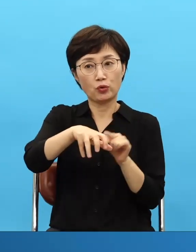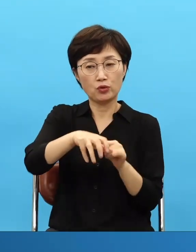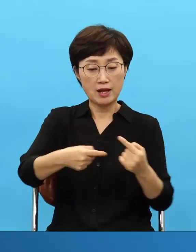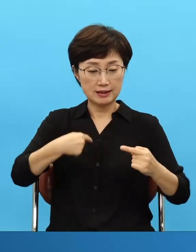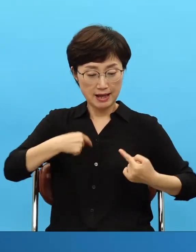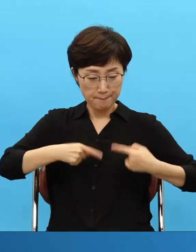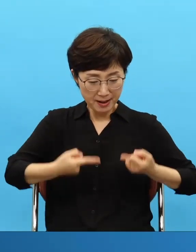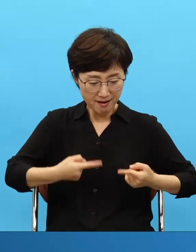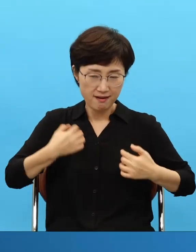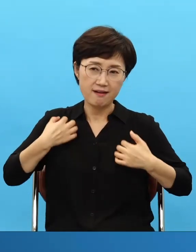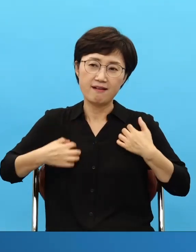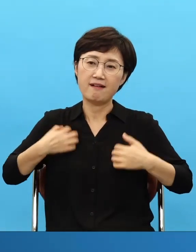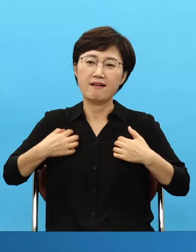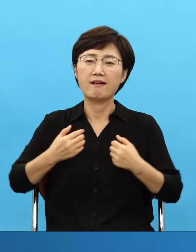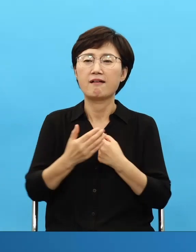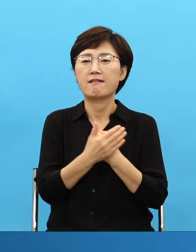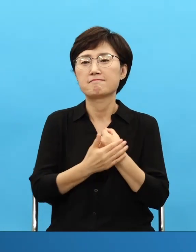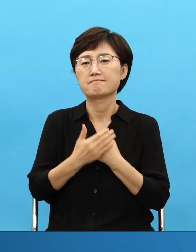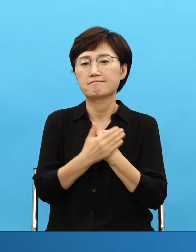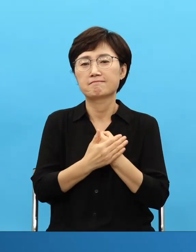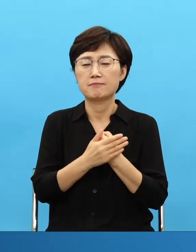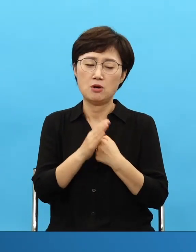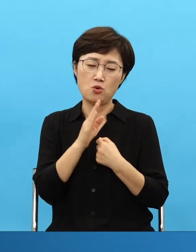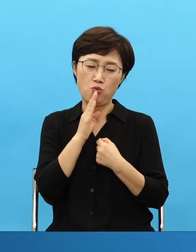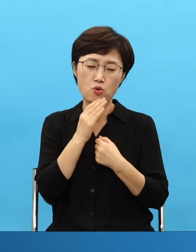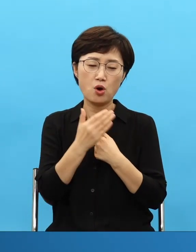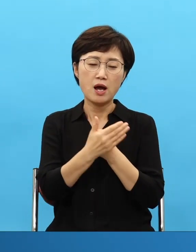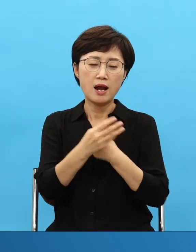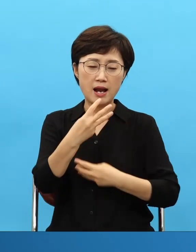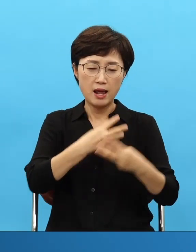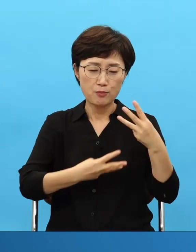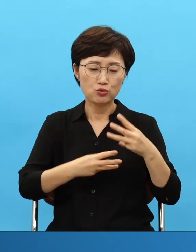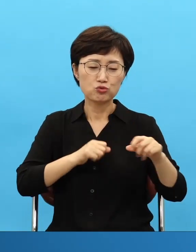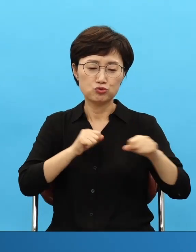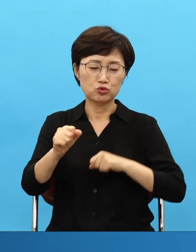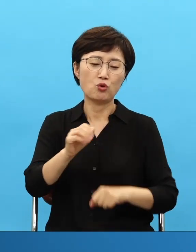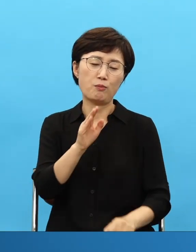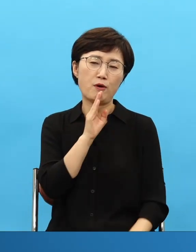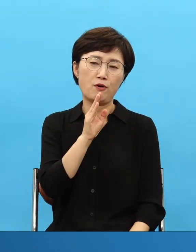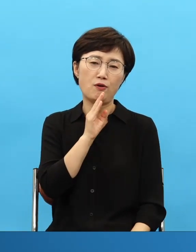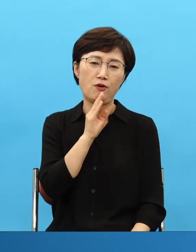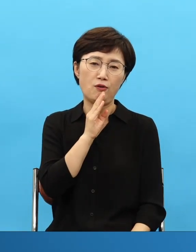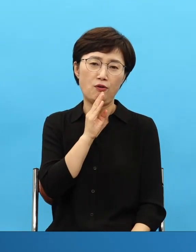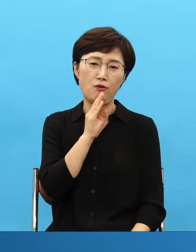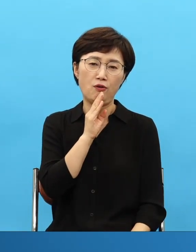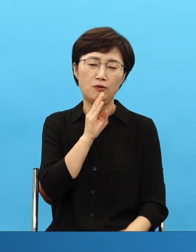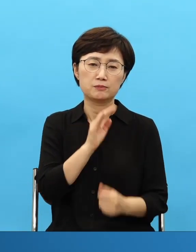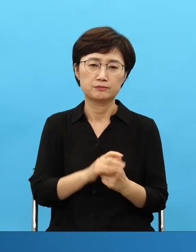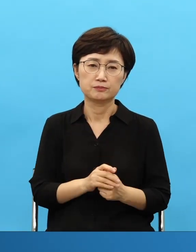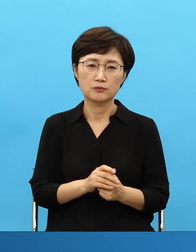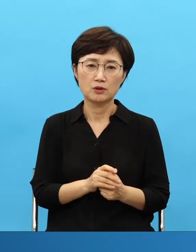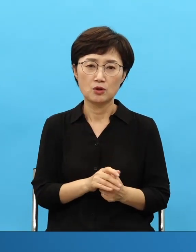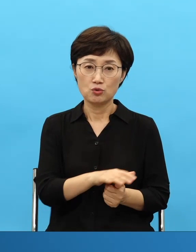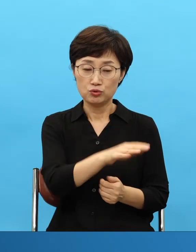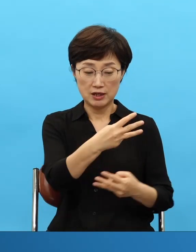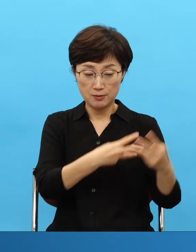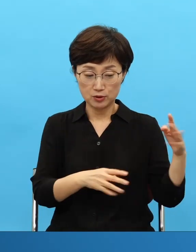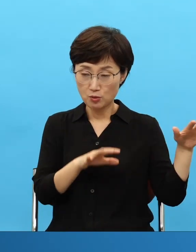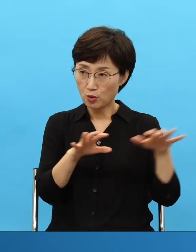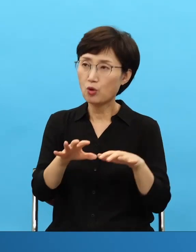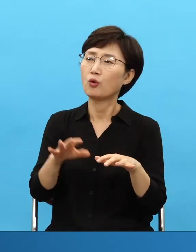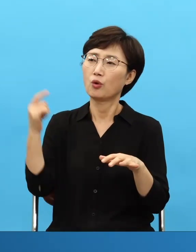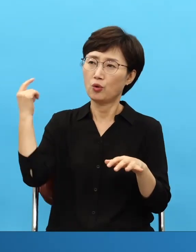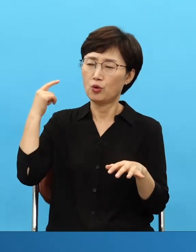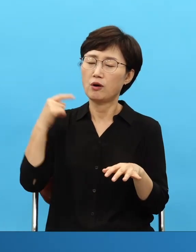자체가 너무 은혜가 되고 이게 랩넌트 운동이구나라고 고백하는 앞선 랩넌트 모델들의 포럼에 우리 랩넌트들도